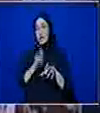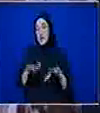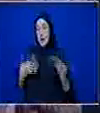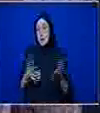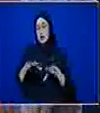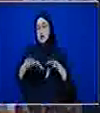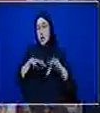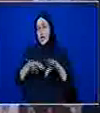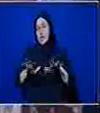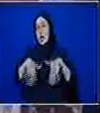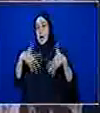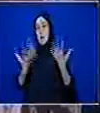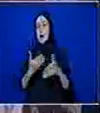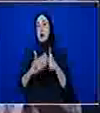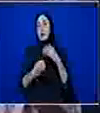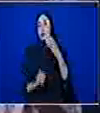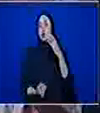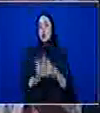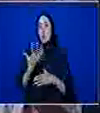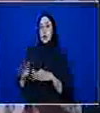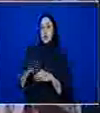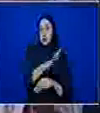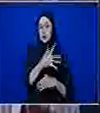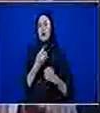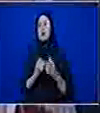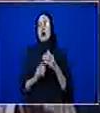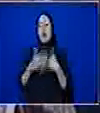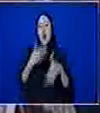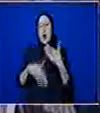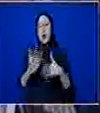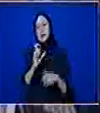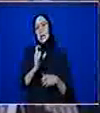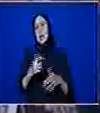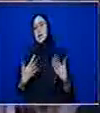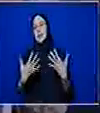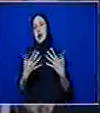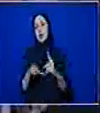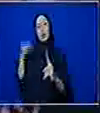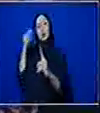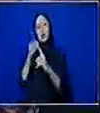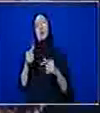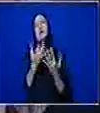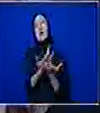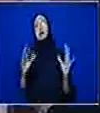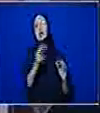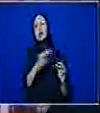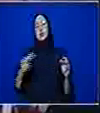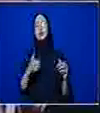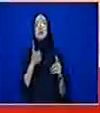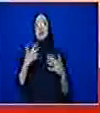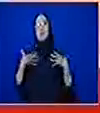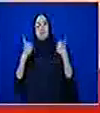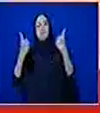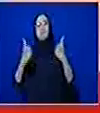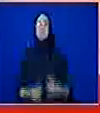dalam mengelola sumber daya maritim untuk mewujudkan kemakmuran dan kesejahteraan rakyat Indonesia? Silakan.